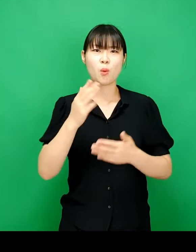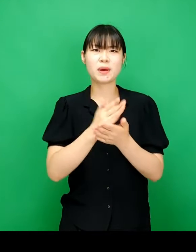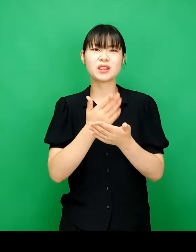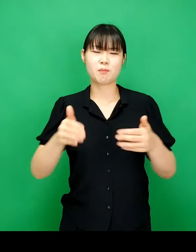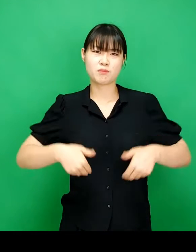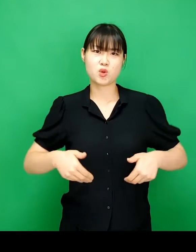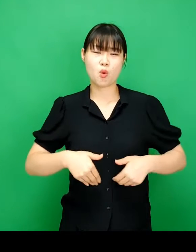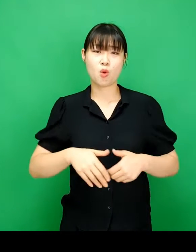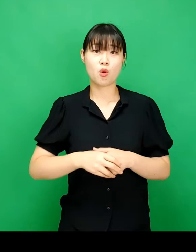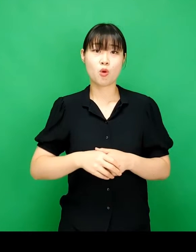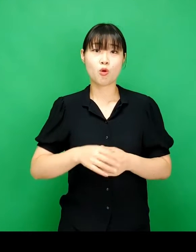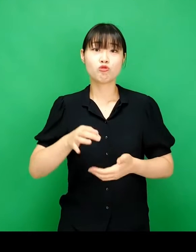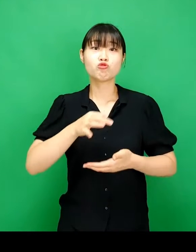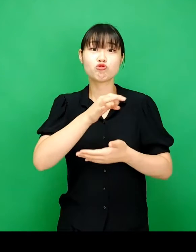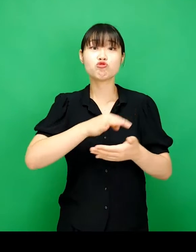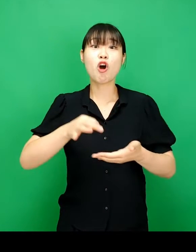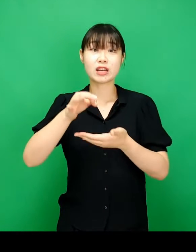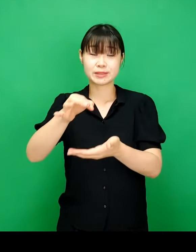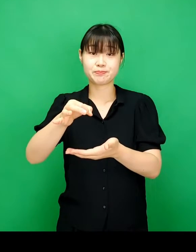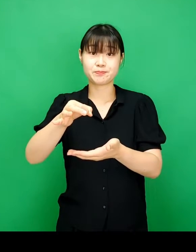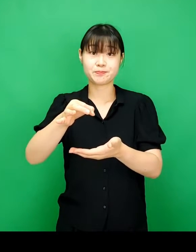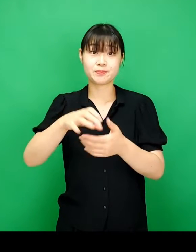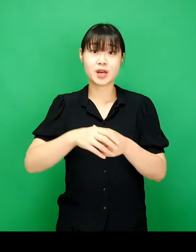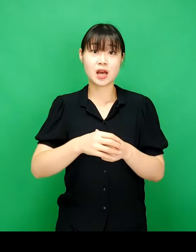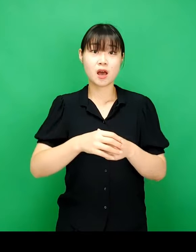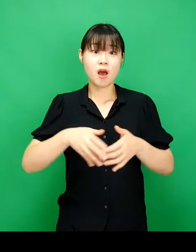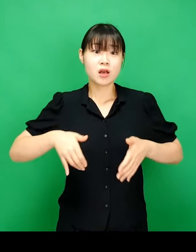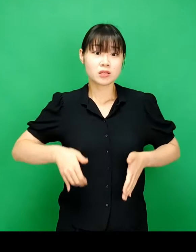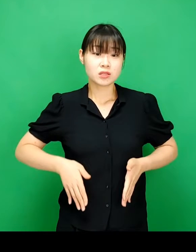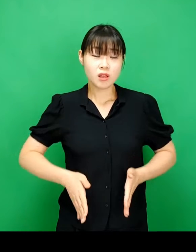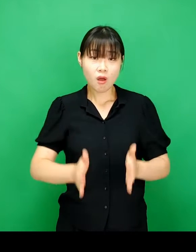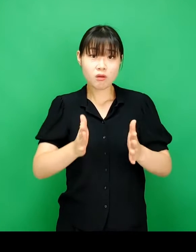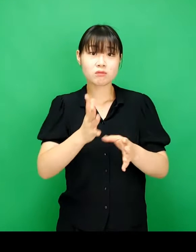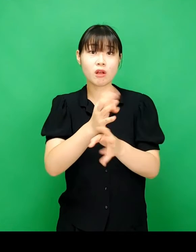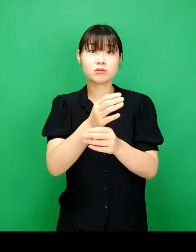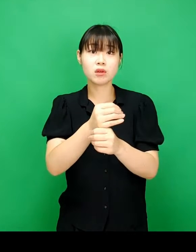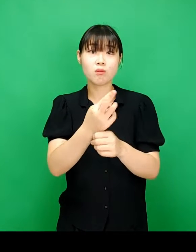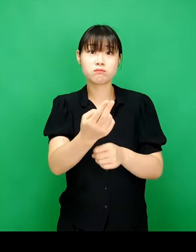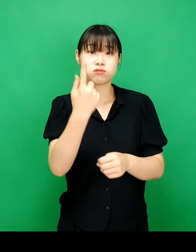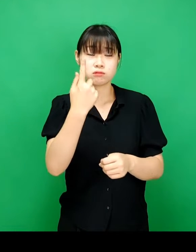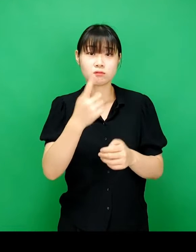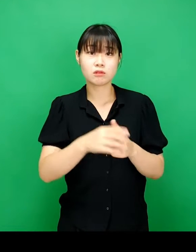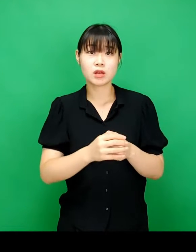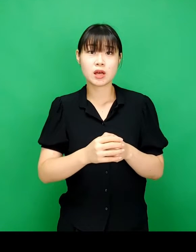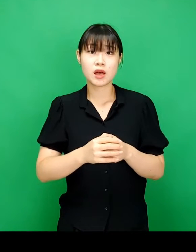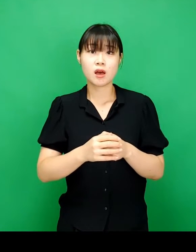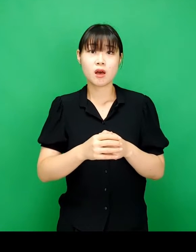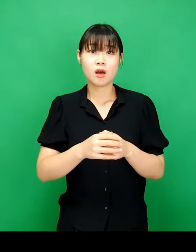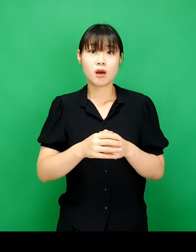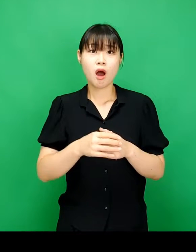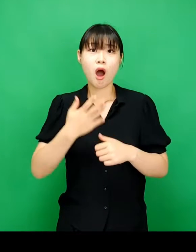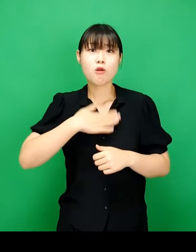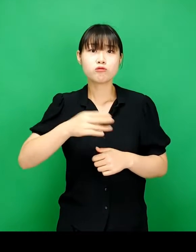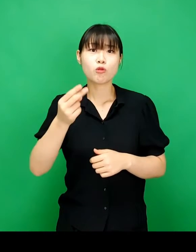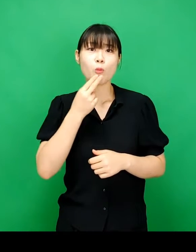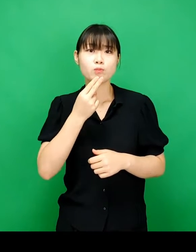하면서 스스로 판단해야 합니다. 후원금 데이터입니다. 생년월일이 비어